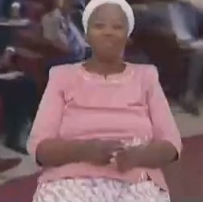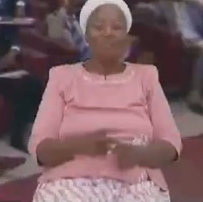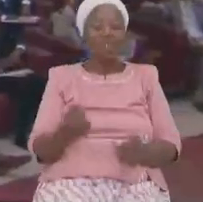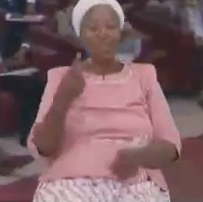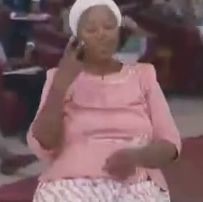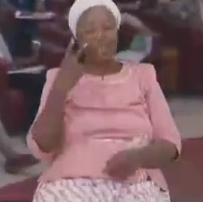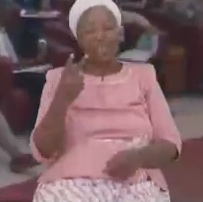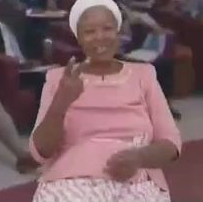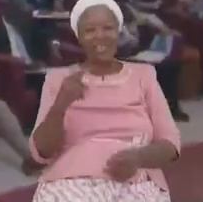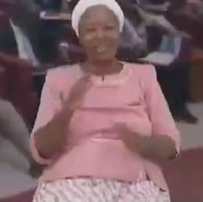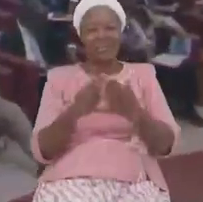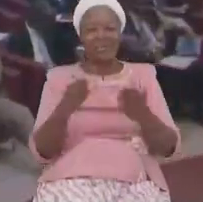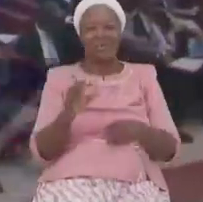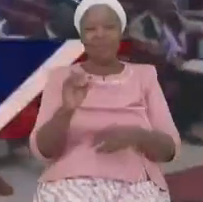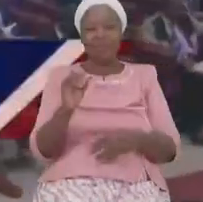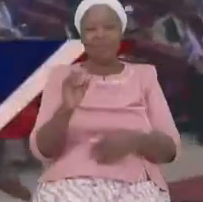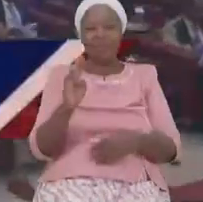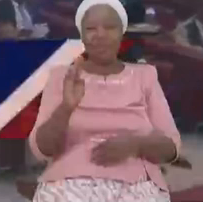Abdias, chapitre 1,